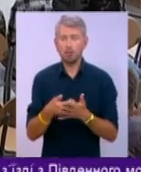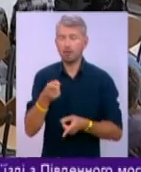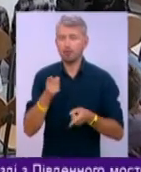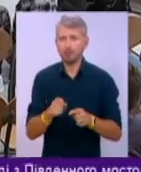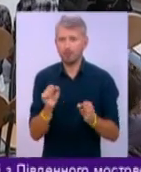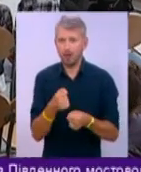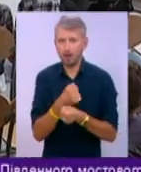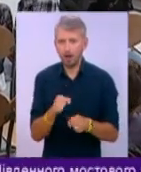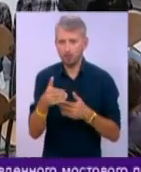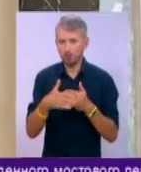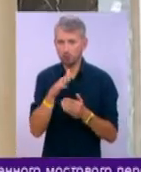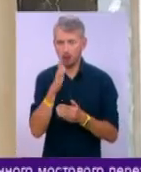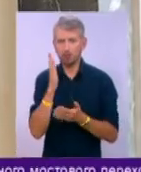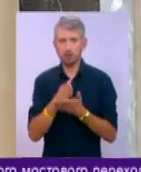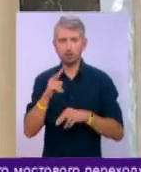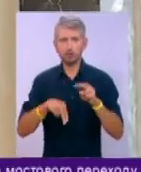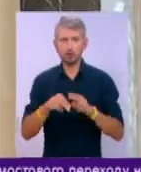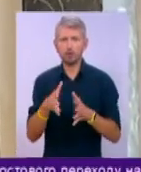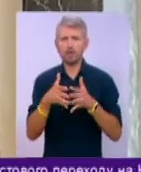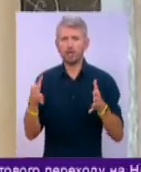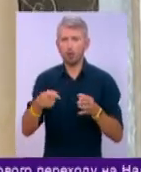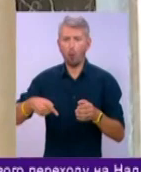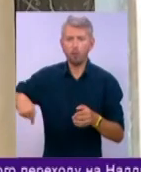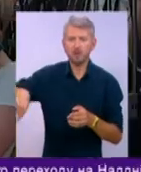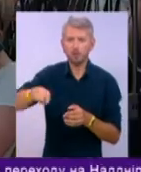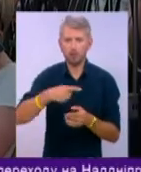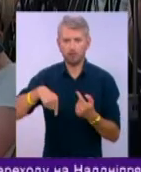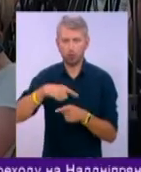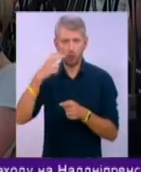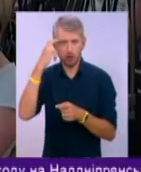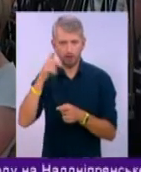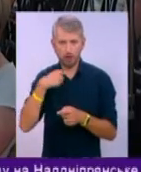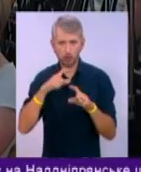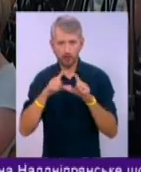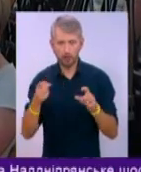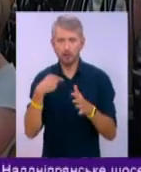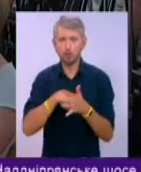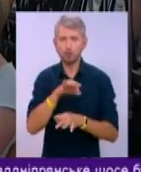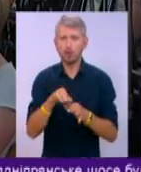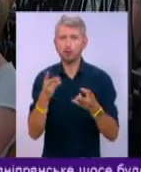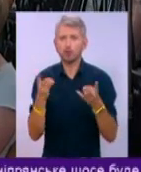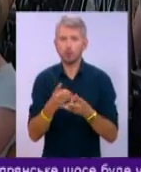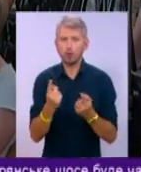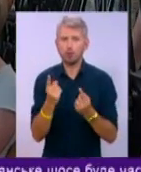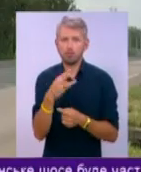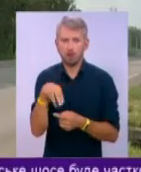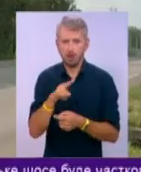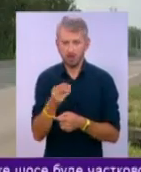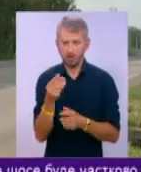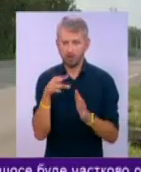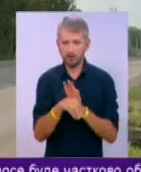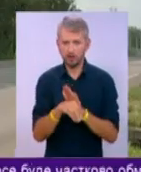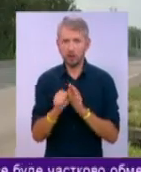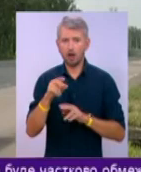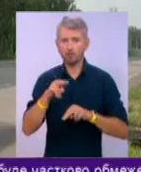нереальним найближчими роками є будівництво великої об'їзної навколо Києва, кажуть у відомстві, бо ж проєкт потребує мільярдних інвестицій. А